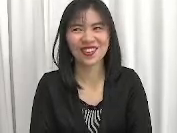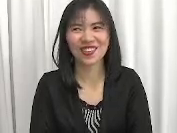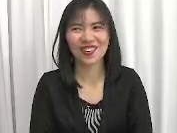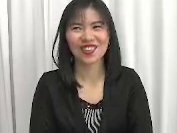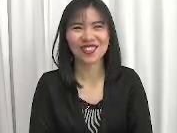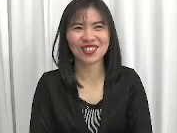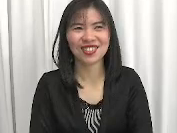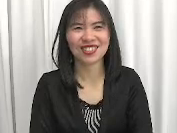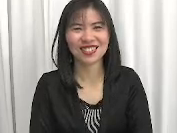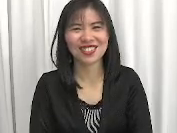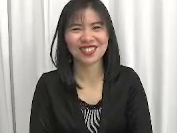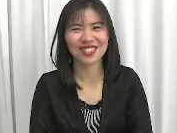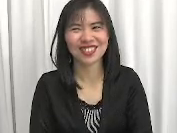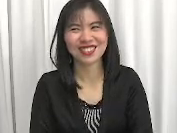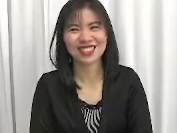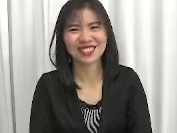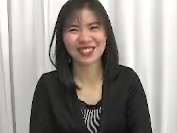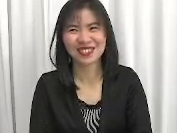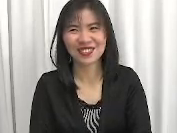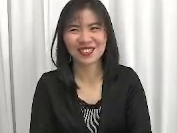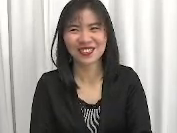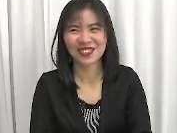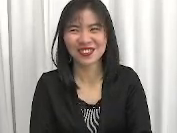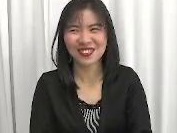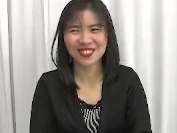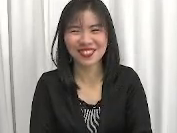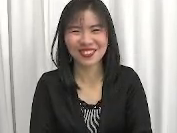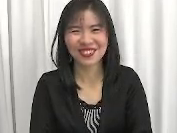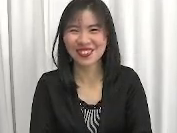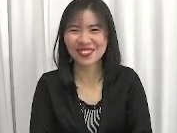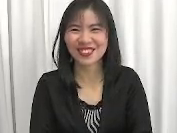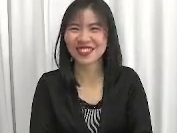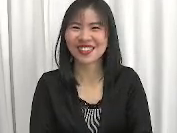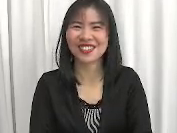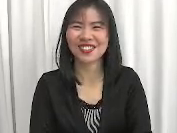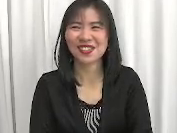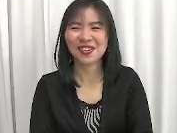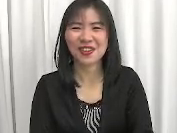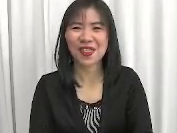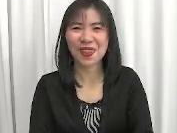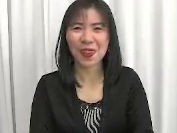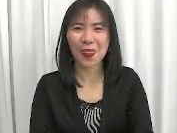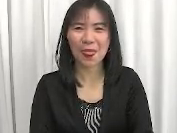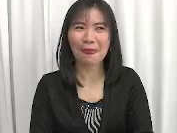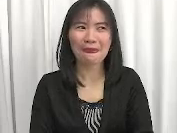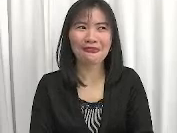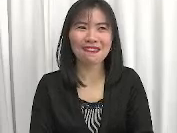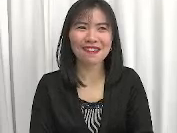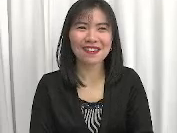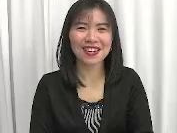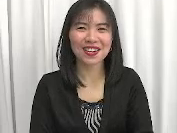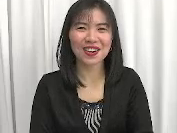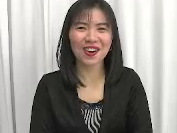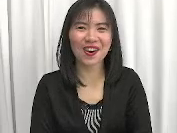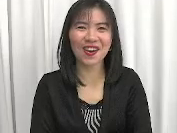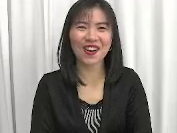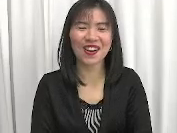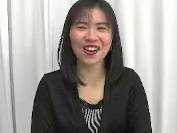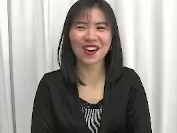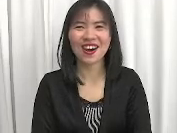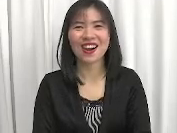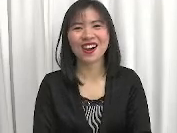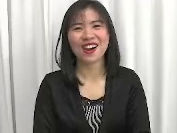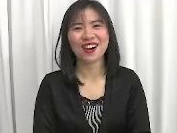talaga ang isip mo talaga, Brother Rudy. Yan ang gusto ko sa iyo eh. Kaya, siyempre, alam nyo mga kapatid,